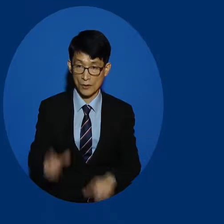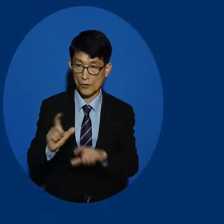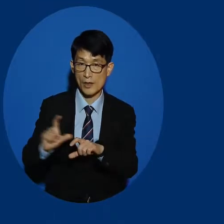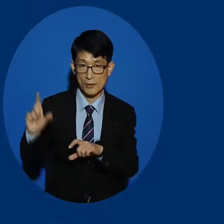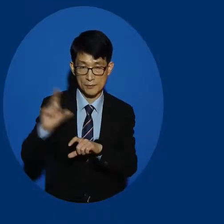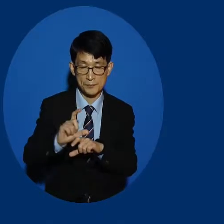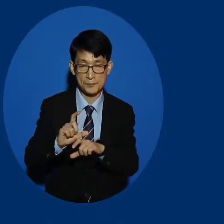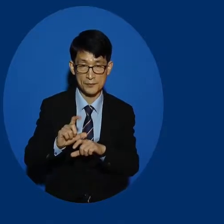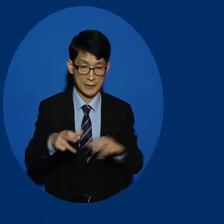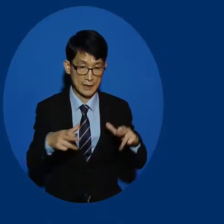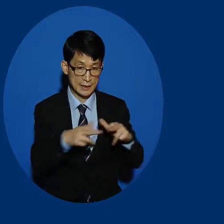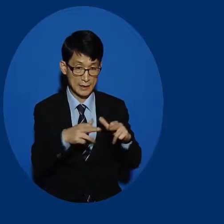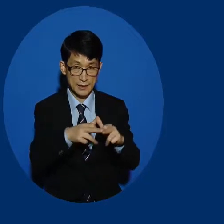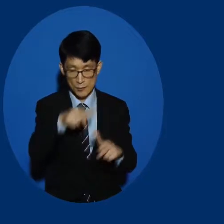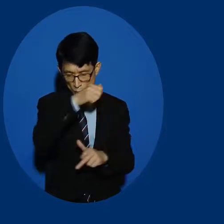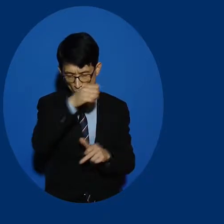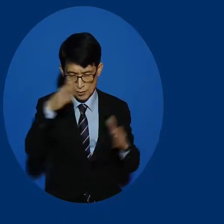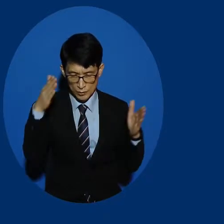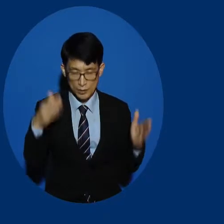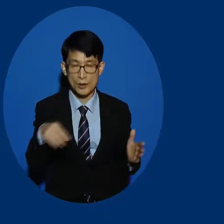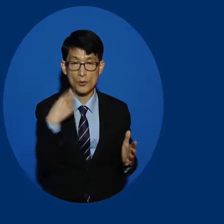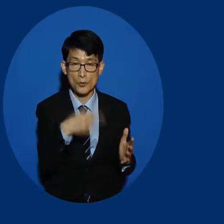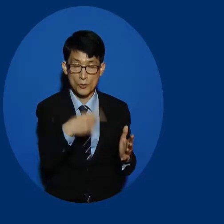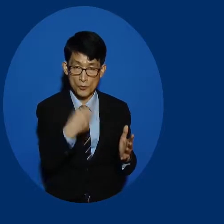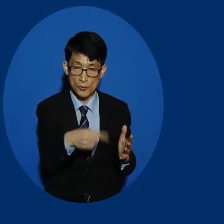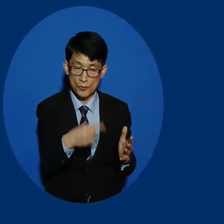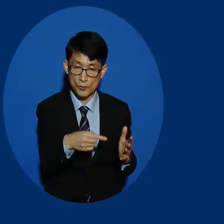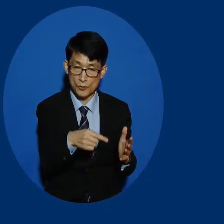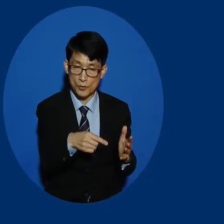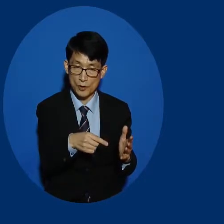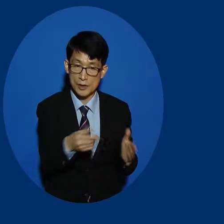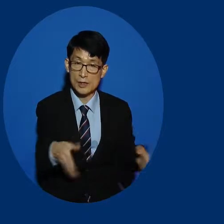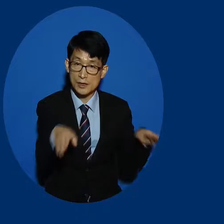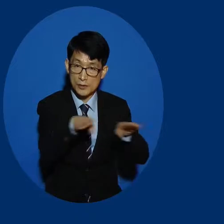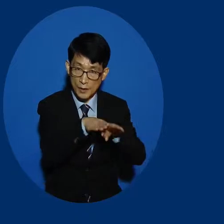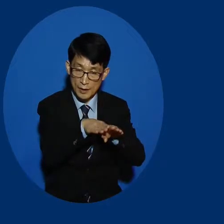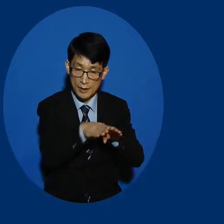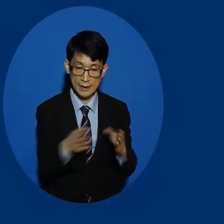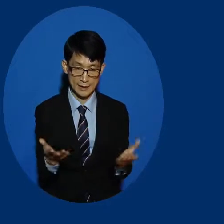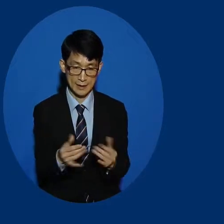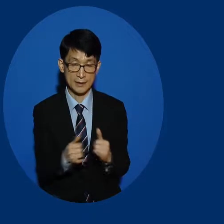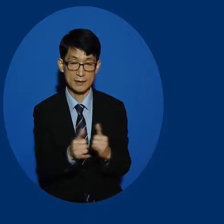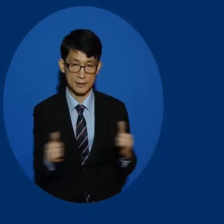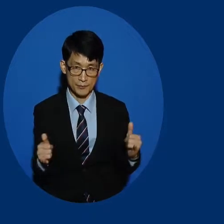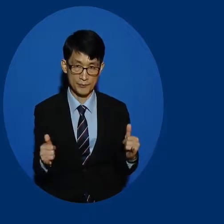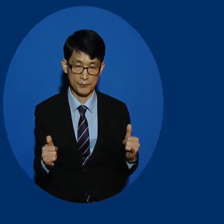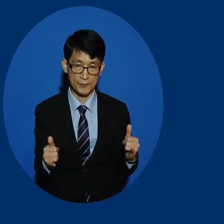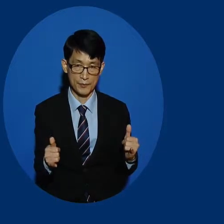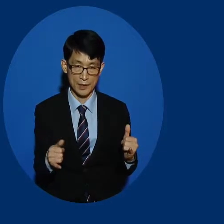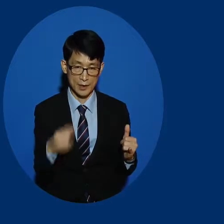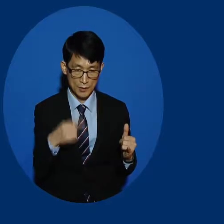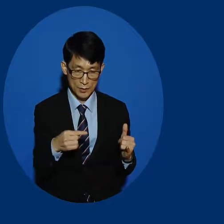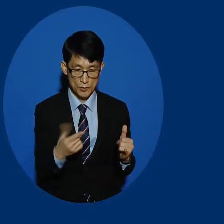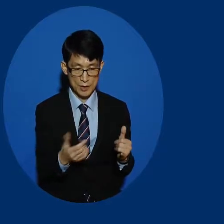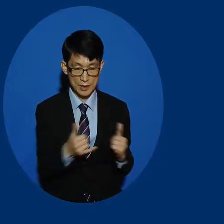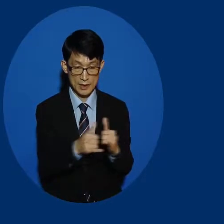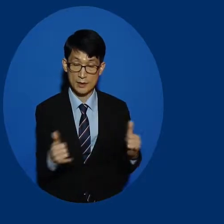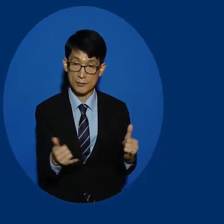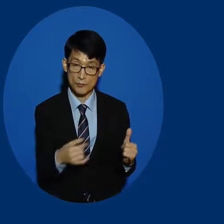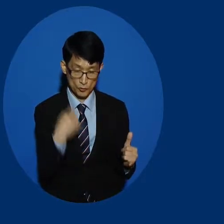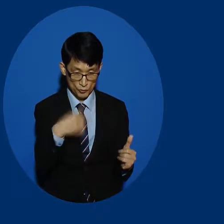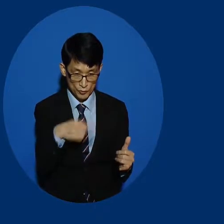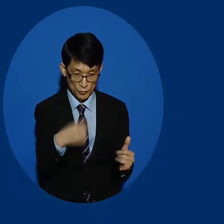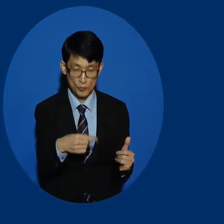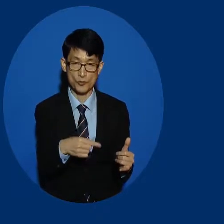더불어서 우리 장애인 평생교육 복지시설이나 장애인 평생교육 기관 실무자들 이들을 위한